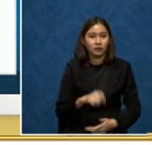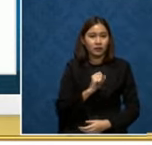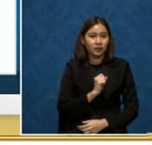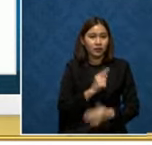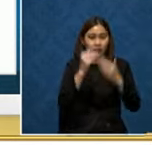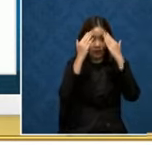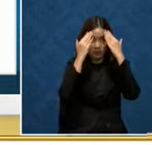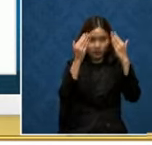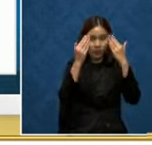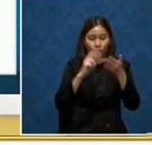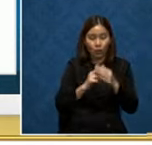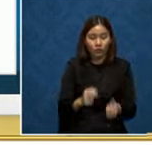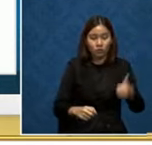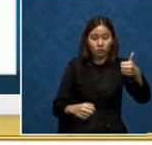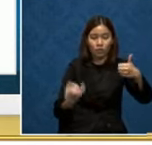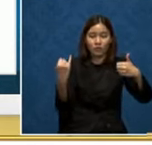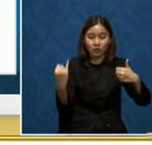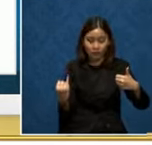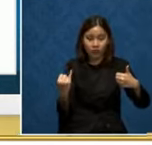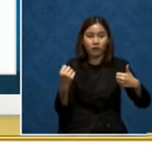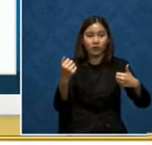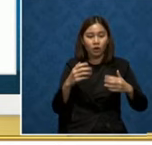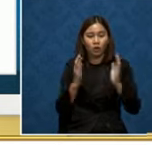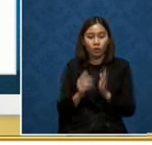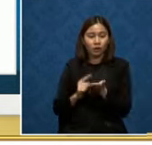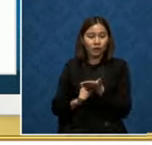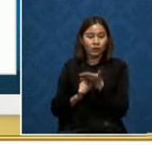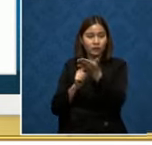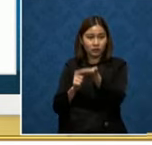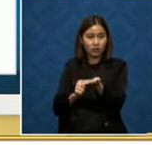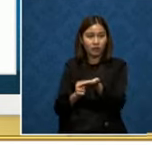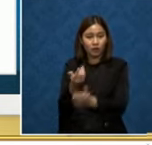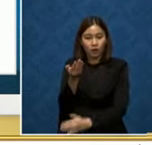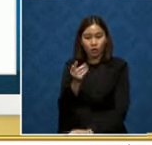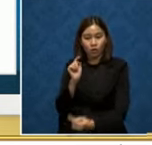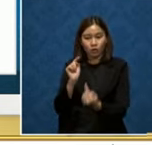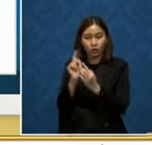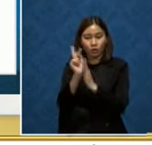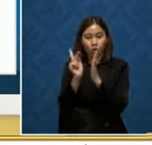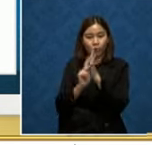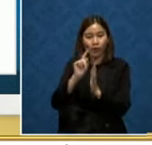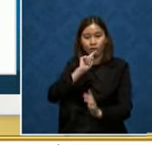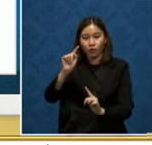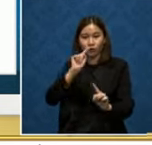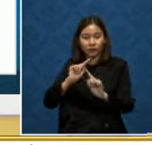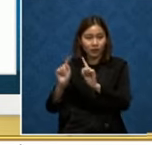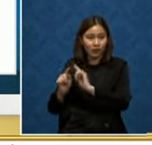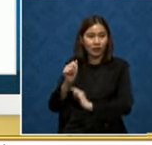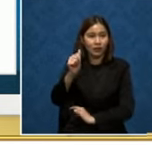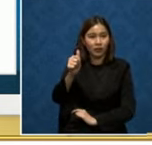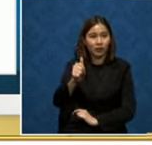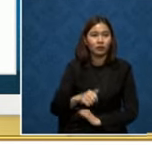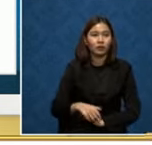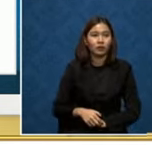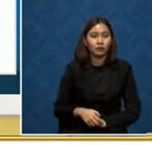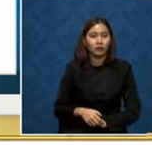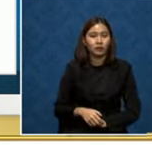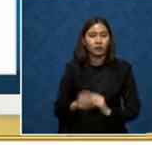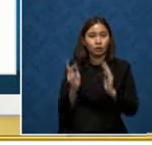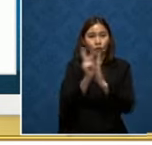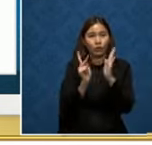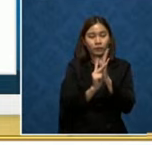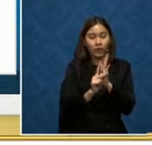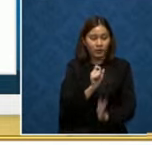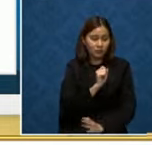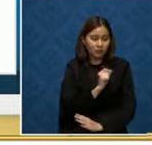เป็นทั้งโจทย์จำเลย หรือเป็นผู้เสนอคำขอในคดีที่ไม่มีข้อพิภาษให้ใช้กฎ